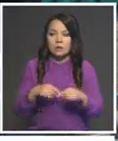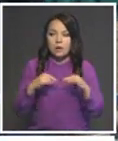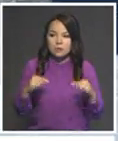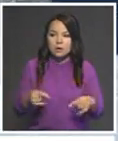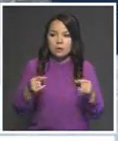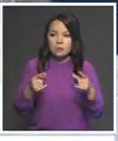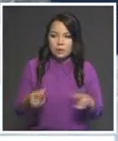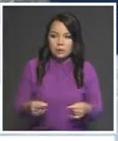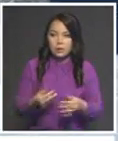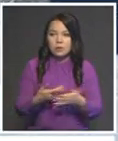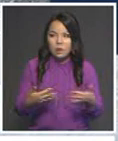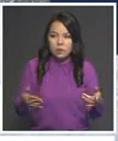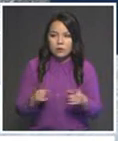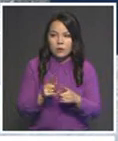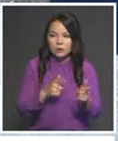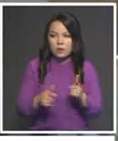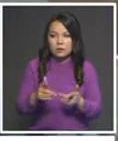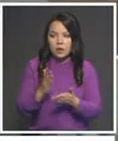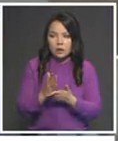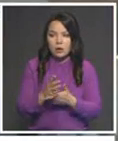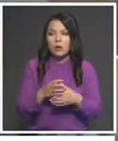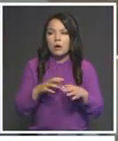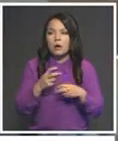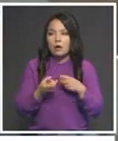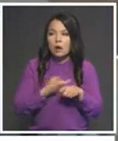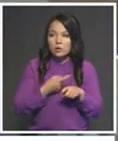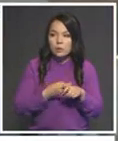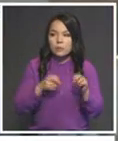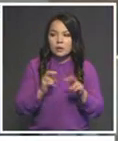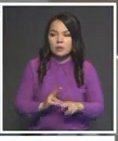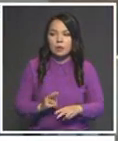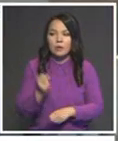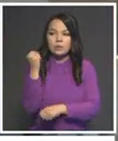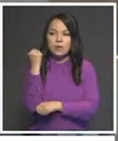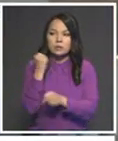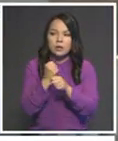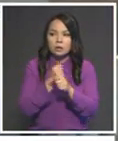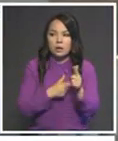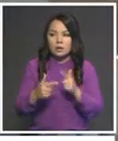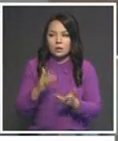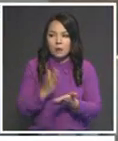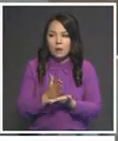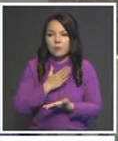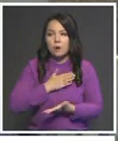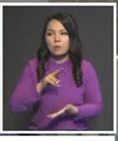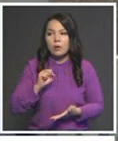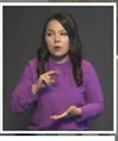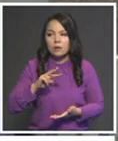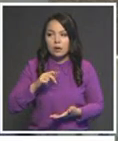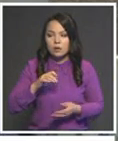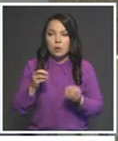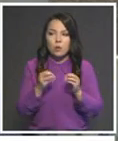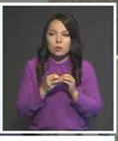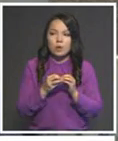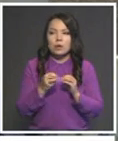қағаз қалдықтарынан картон қаптамалар әзірленуде. Полигонға қалдық бармағаннан кейін, қазір сол полигон өмірі біз 10-12 жыл ұзартып отырмыз